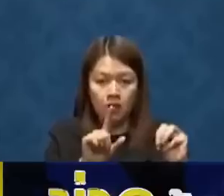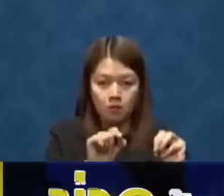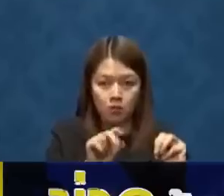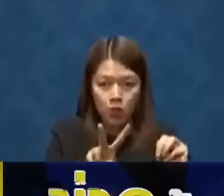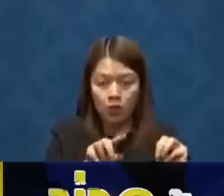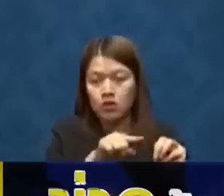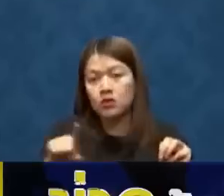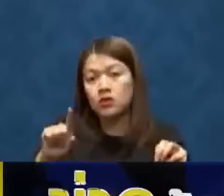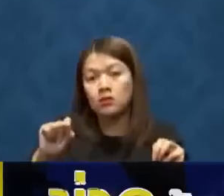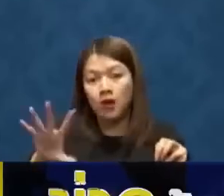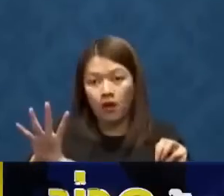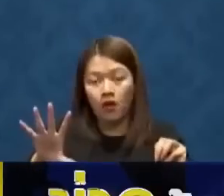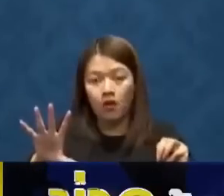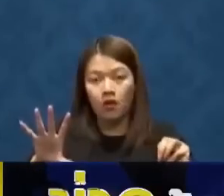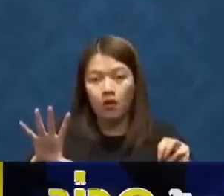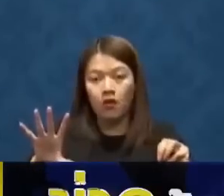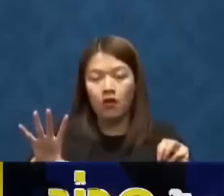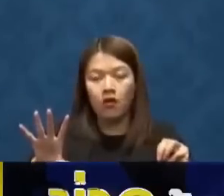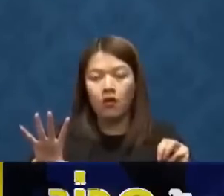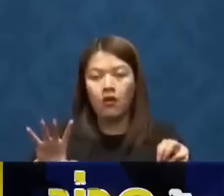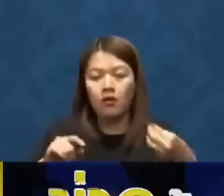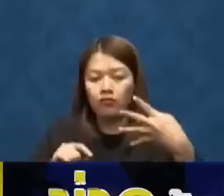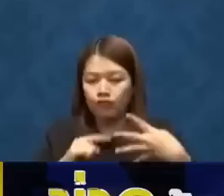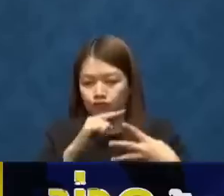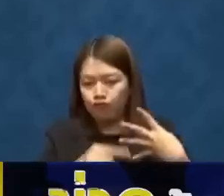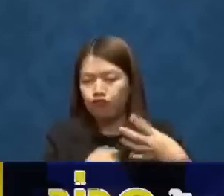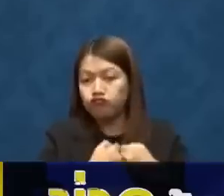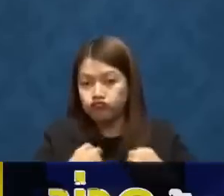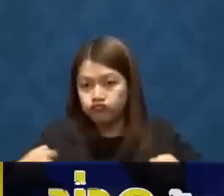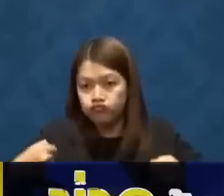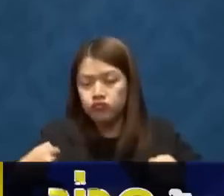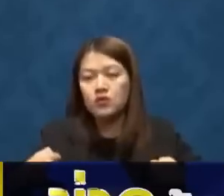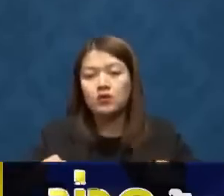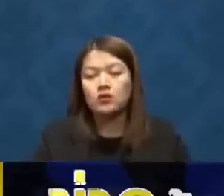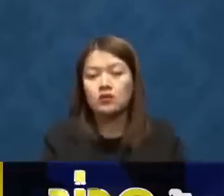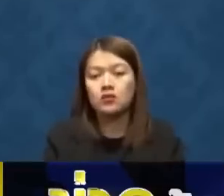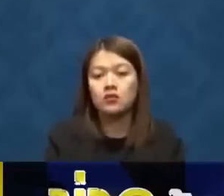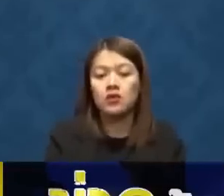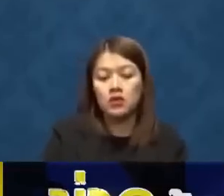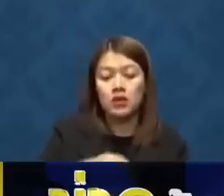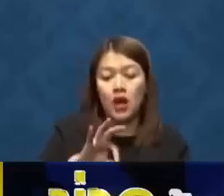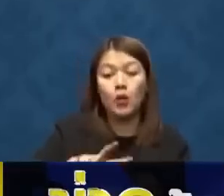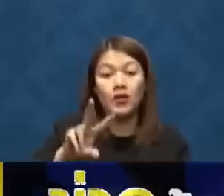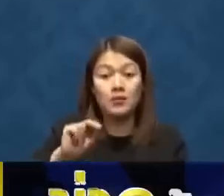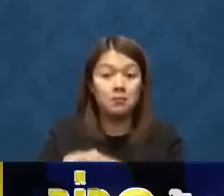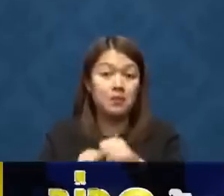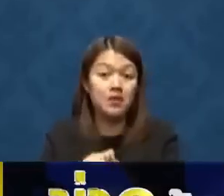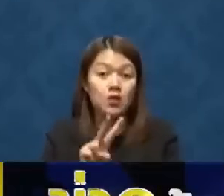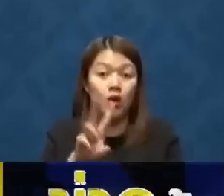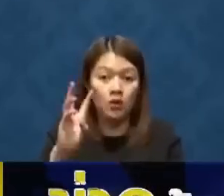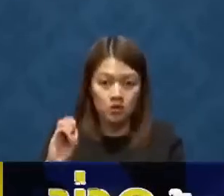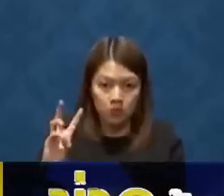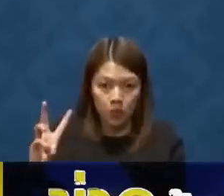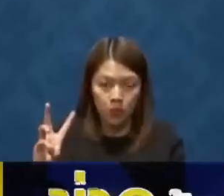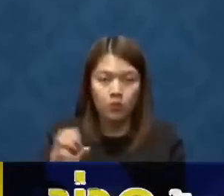การจับกุมโดยมิชอบและการบังคับใช้กฎหมายขาดประสิทธิภาพไม่บรรลุวัตถุประสงค์การป้องกันและปราบปรามการกระทำผิดอ